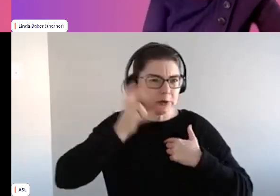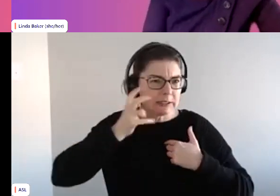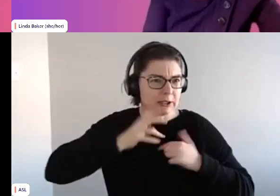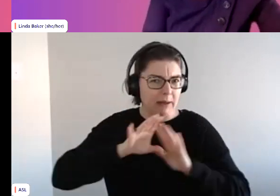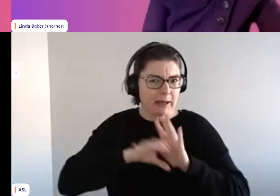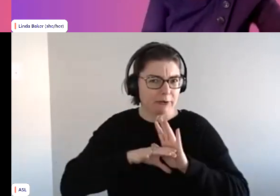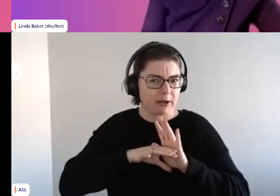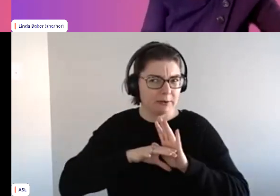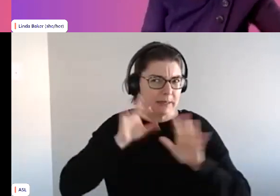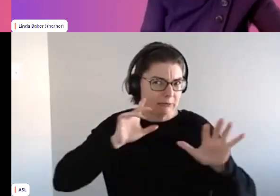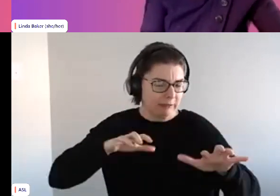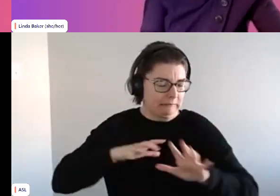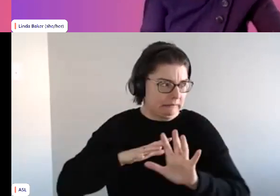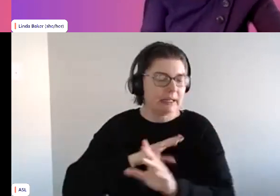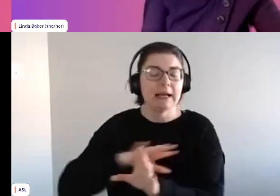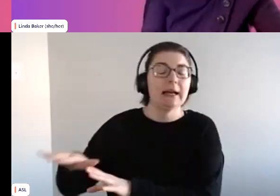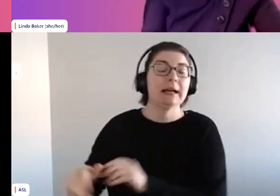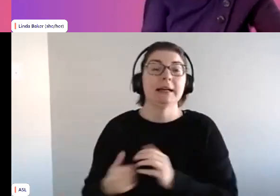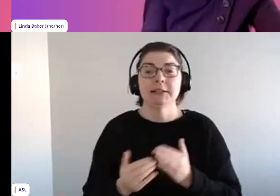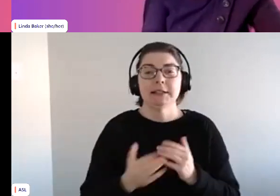alors j'espère que vous m'entendez bien